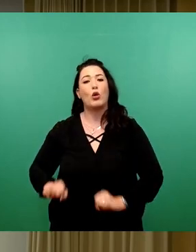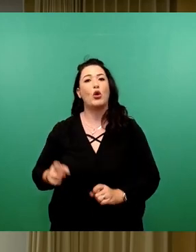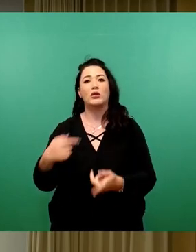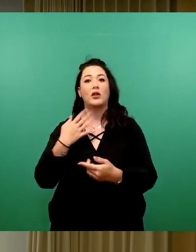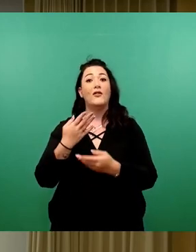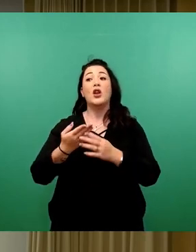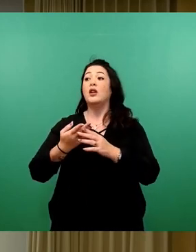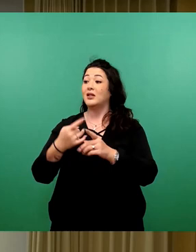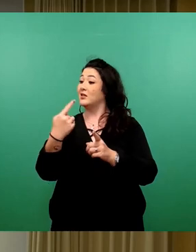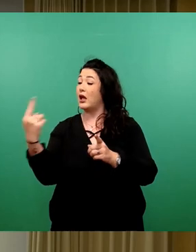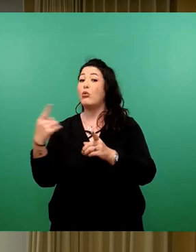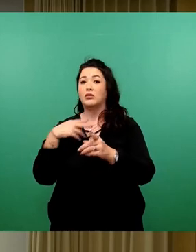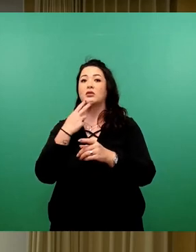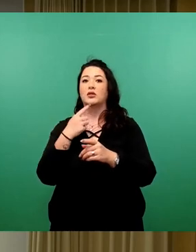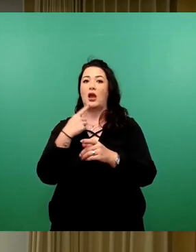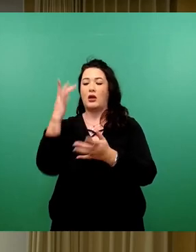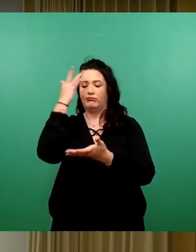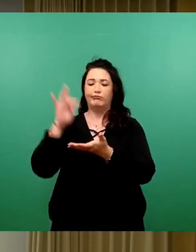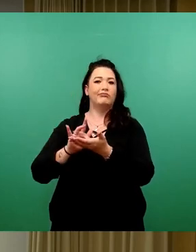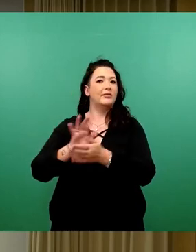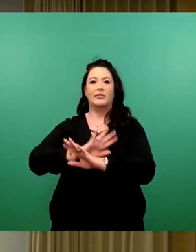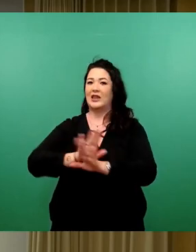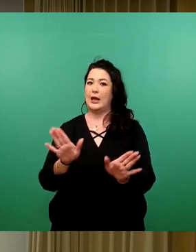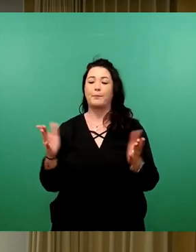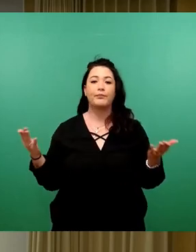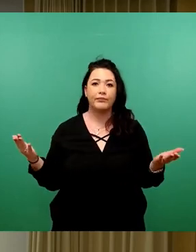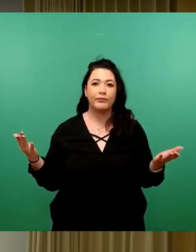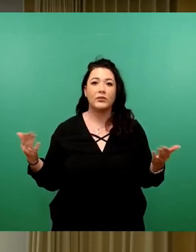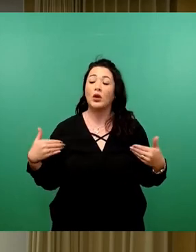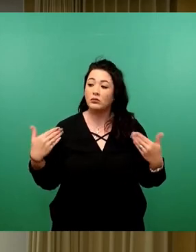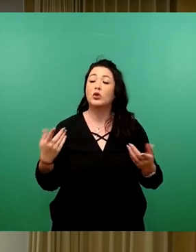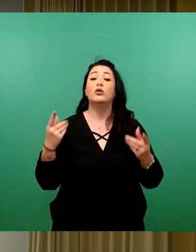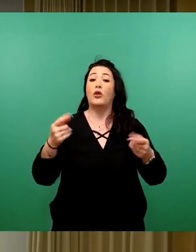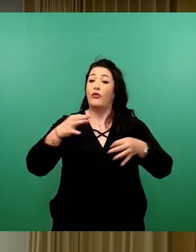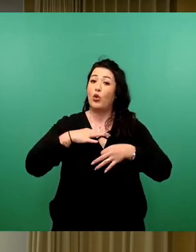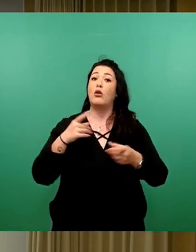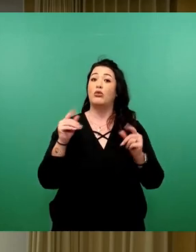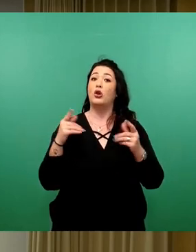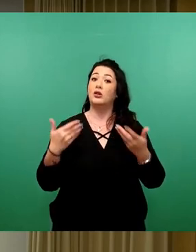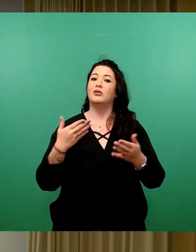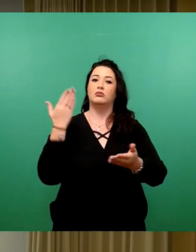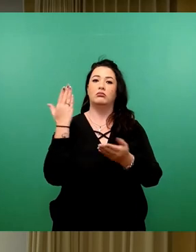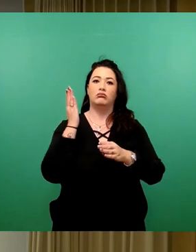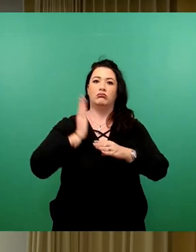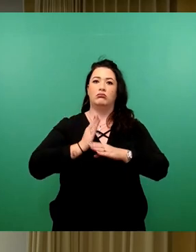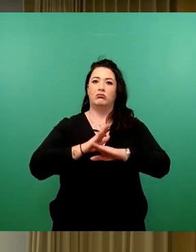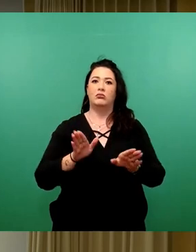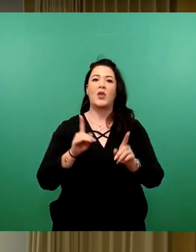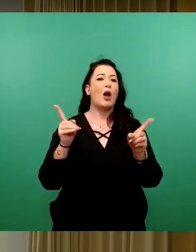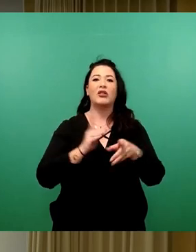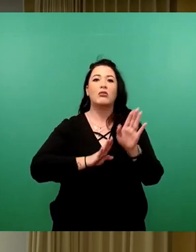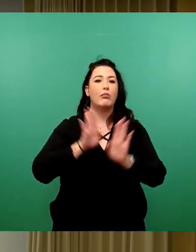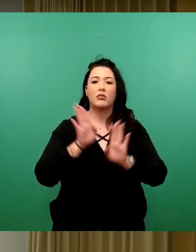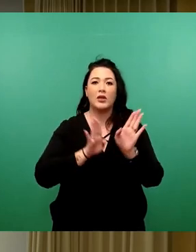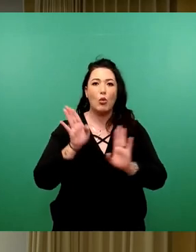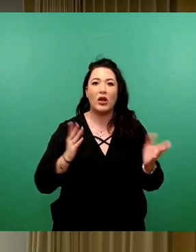können. Das ist basta und eben nicht, was Demokratie ausmacht. Demokratie ist nicht wünsch dir was, sondern harte